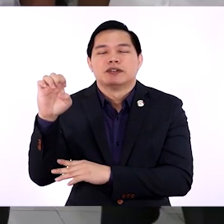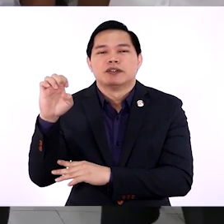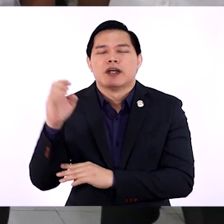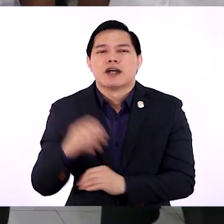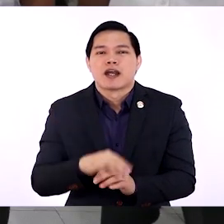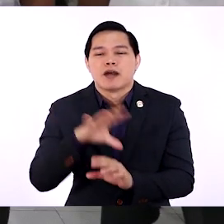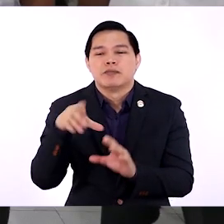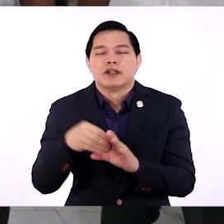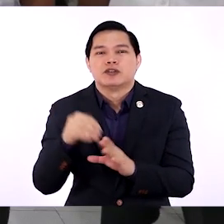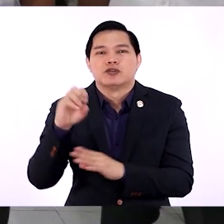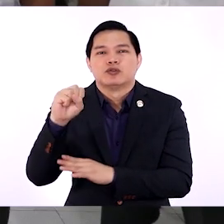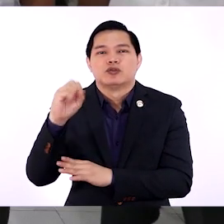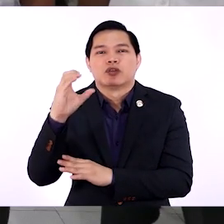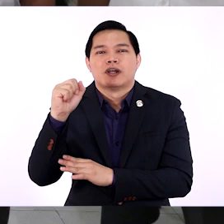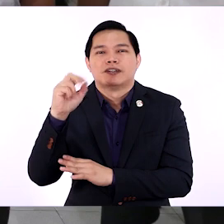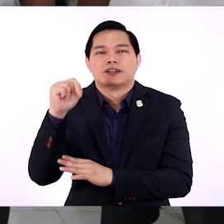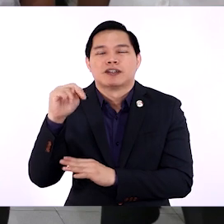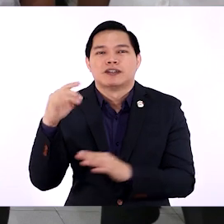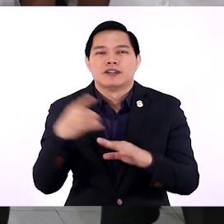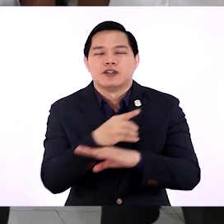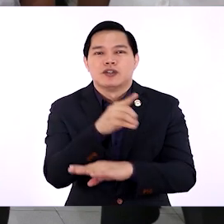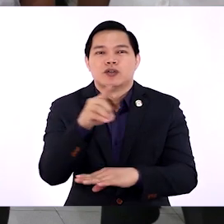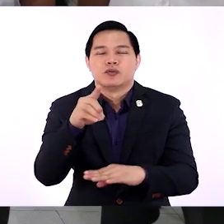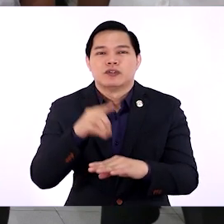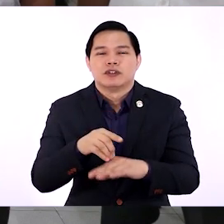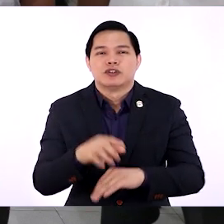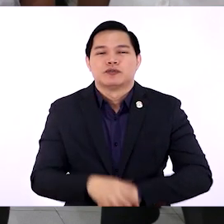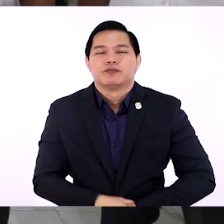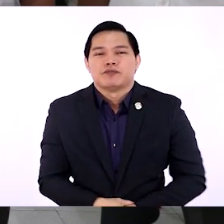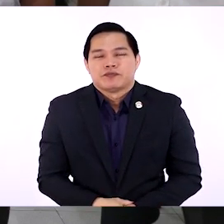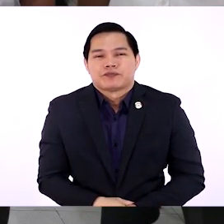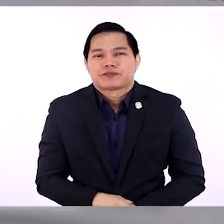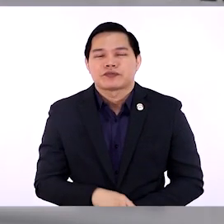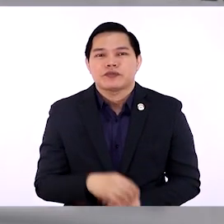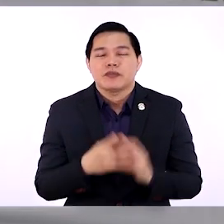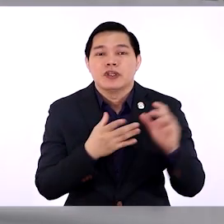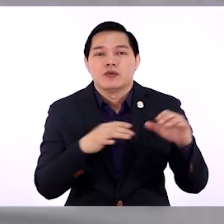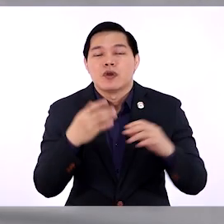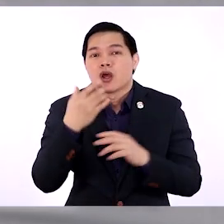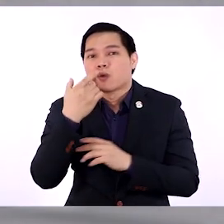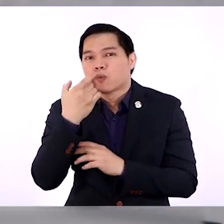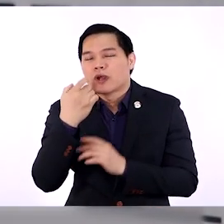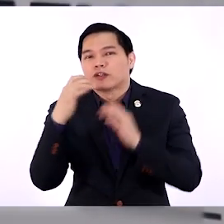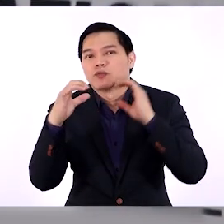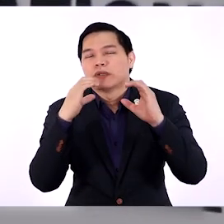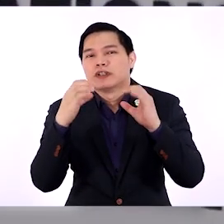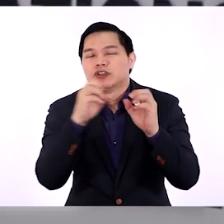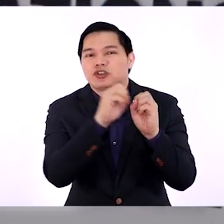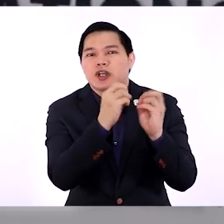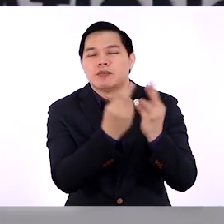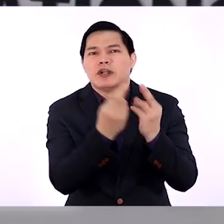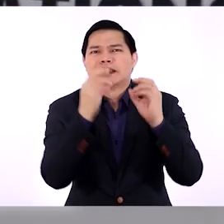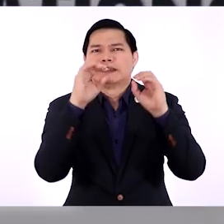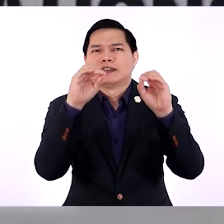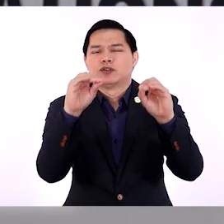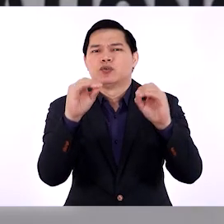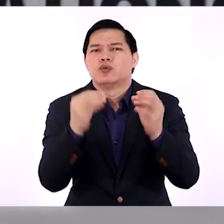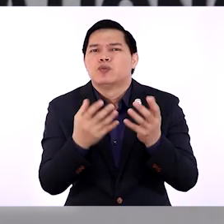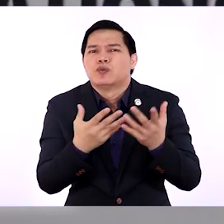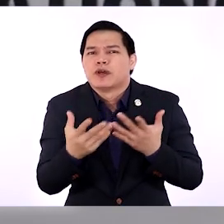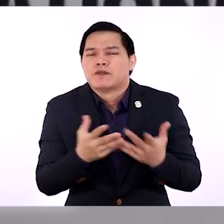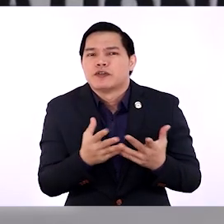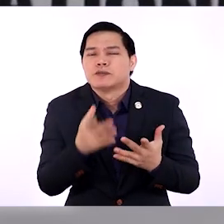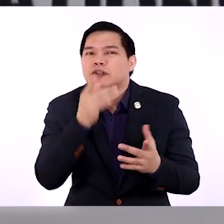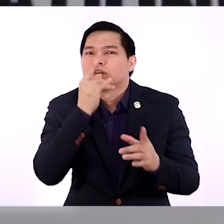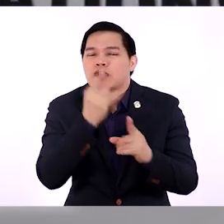mga kabilang sa SCAN ay nagsagawa ng Radio Rules and Regulations Seminar kung saan itinuro sa kanila kung ano ang